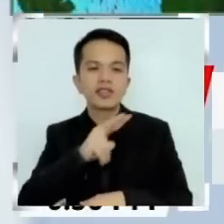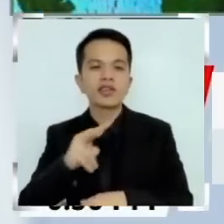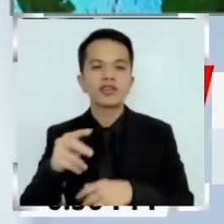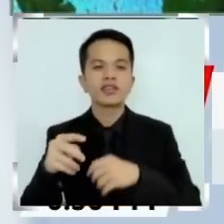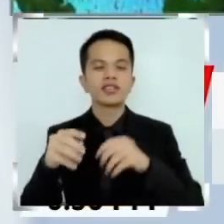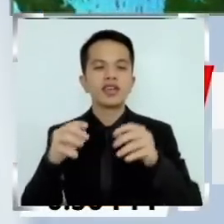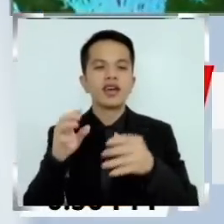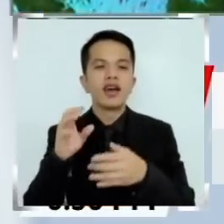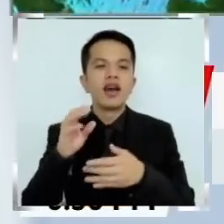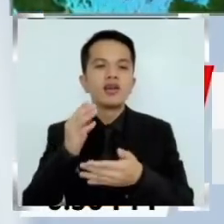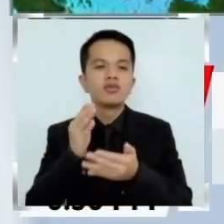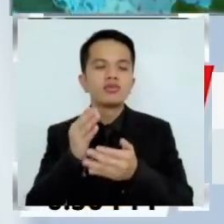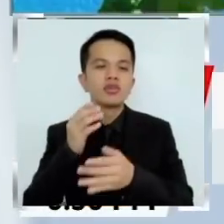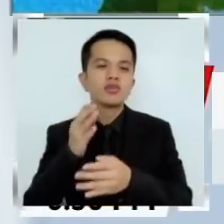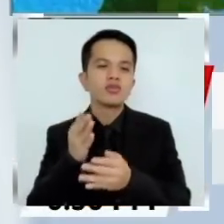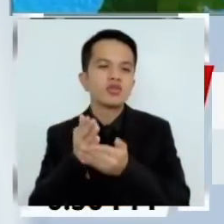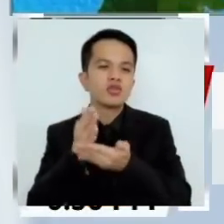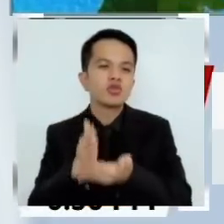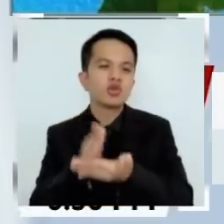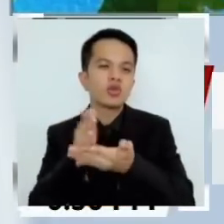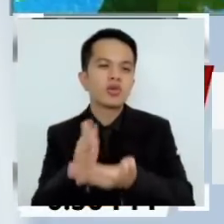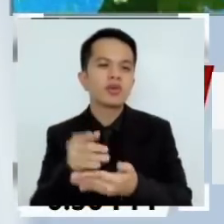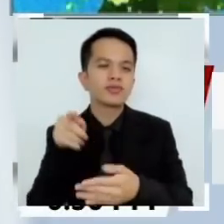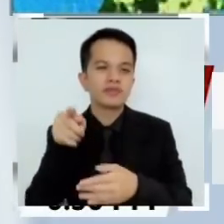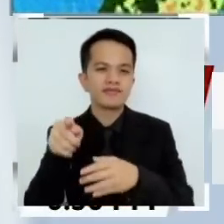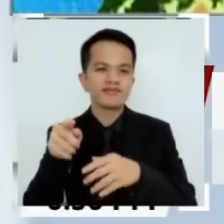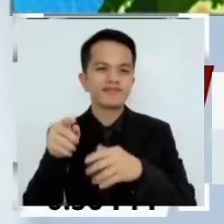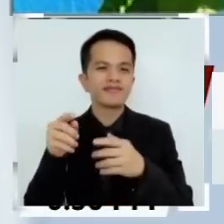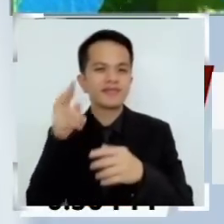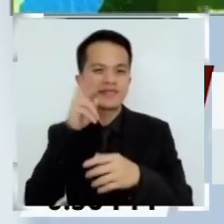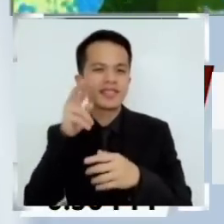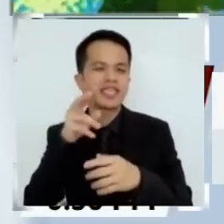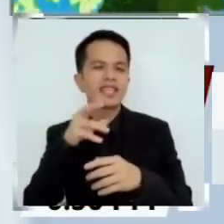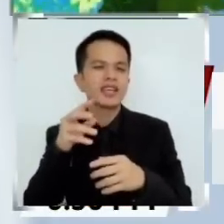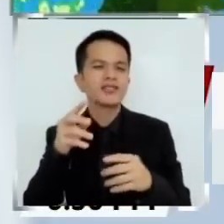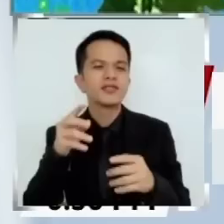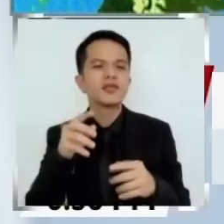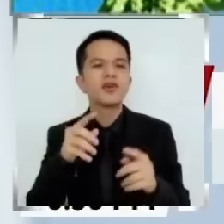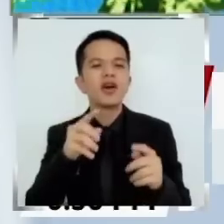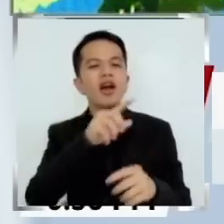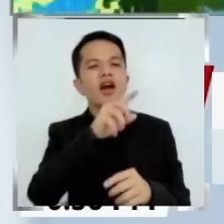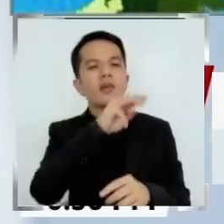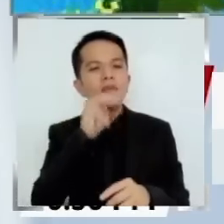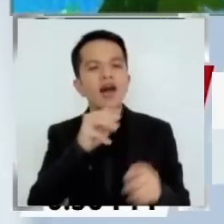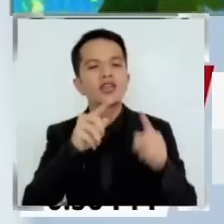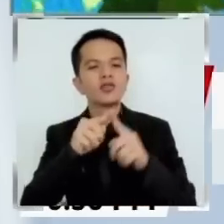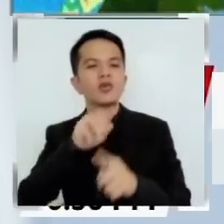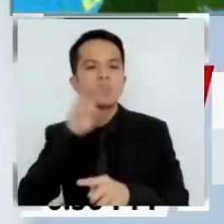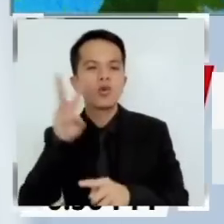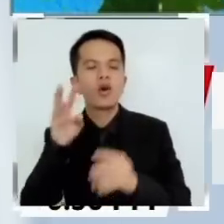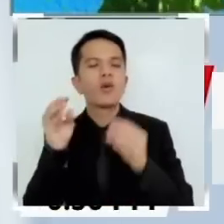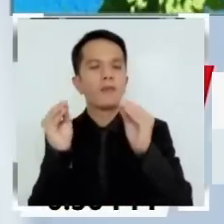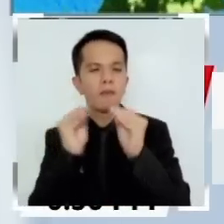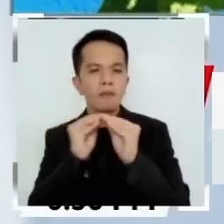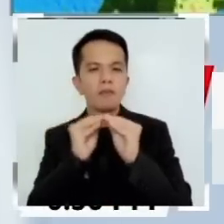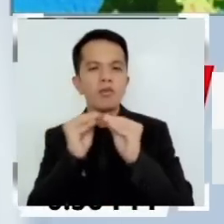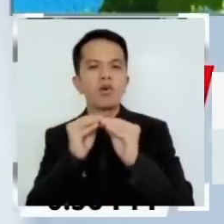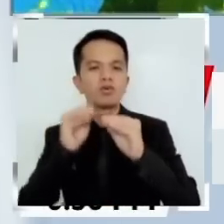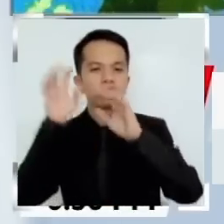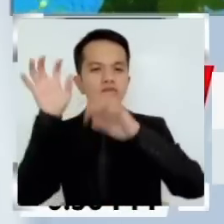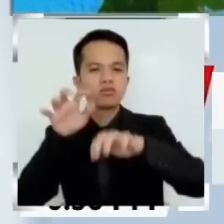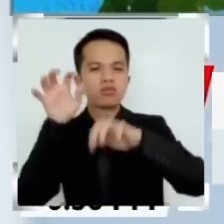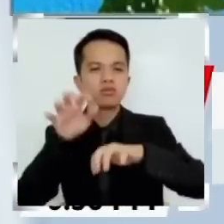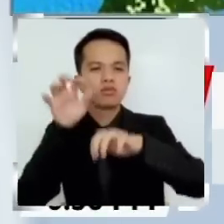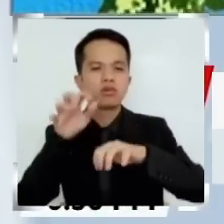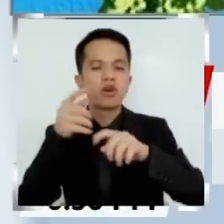pa. And asahan po natin pagsapit ng Lunes hanggang sa Miyerkules, mas maraming lugar pa po ang magkakaroon ng mga pag-ulan dulot ng habagat